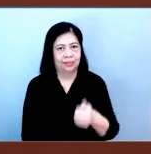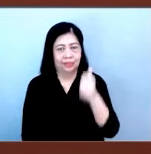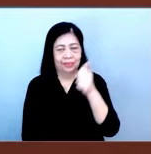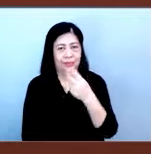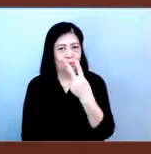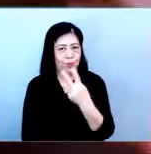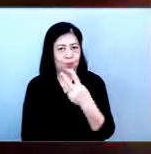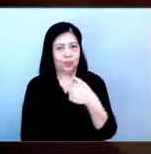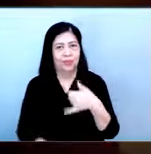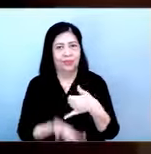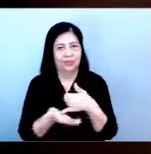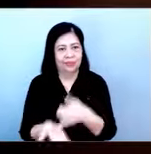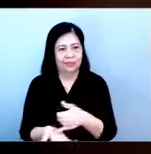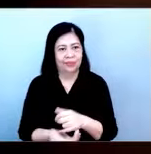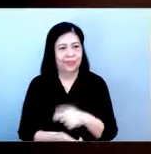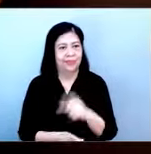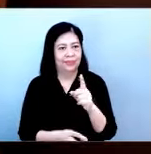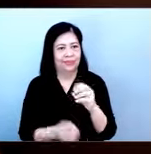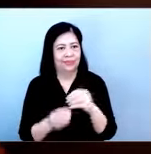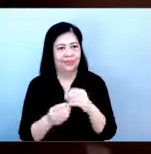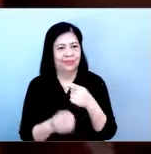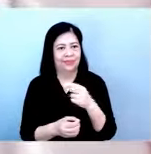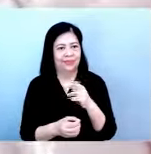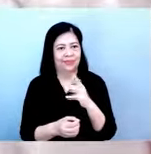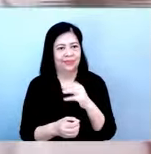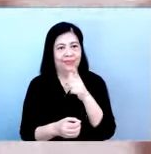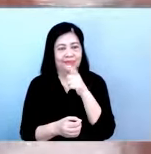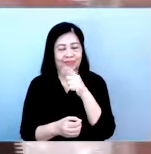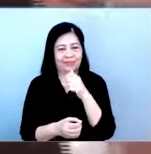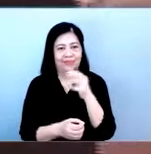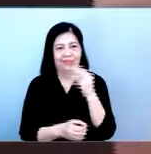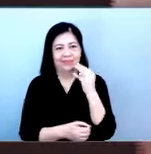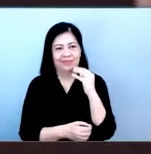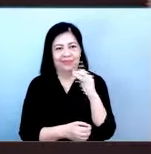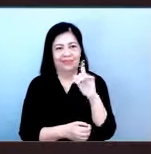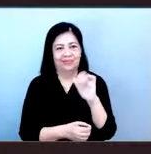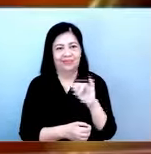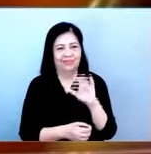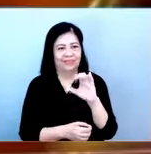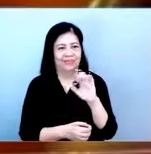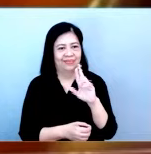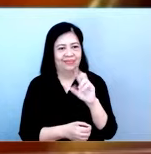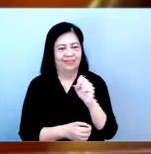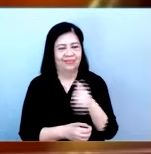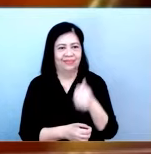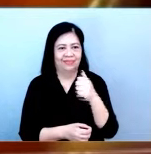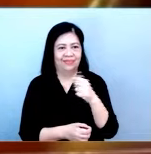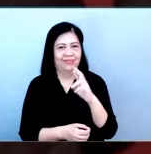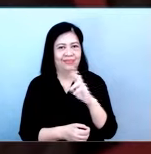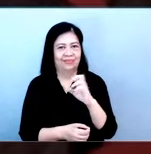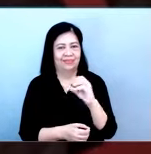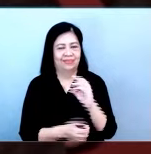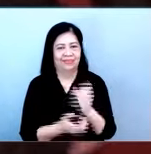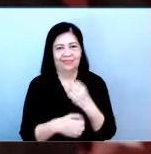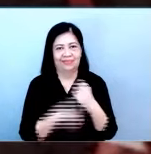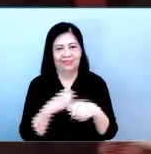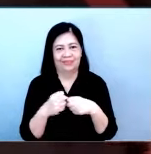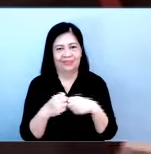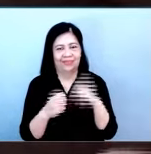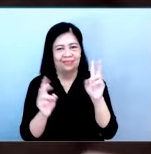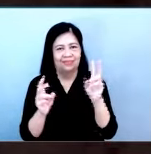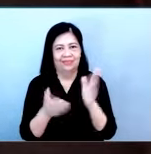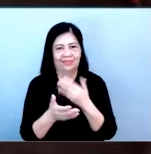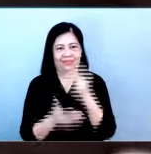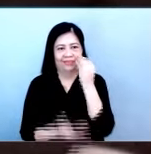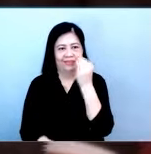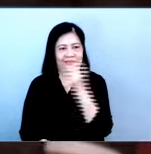2 Grammys. And finally, isa na rin Grammy winner si Miley Cyrus. Nanalong Record of the Year ang kanta niyang Flowers. Nakuha